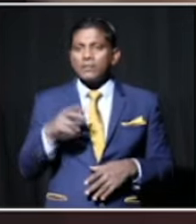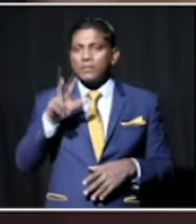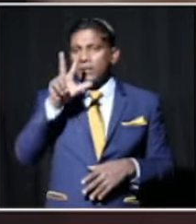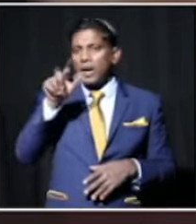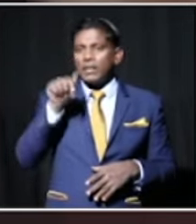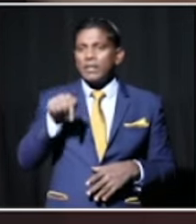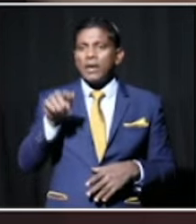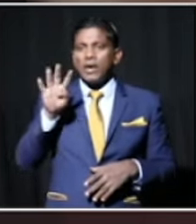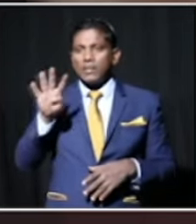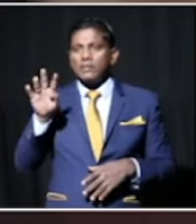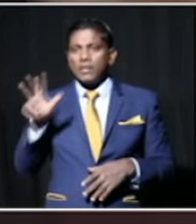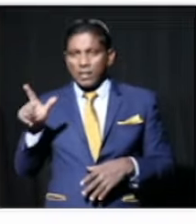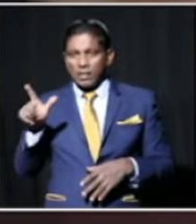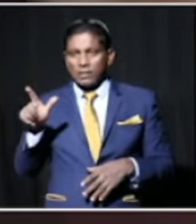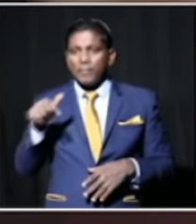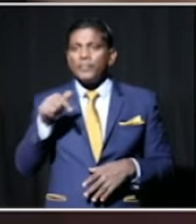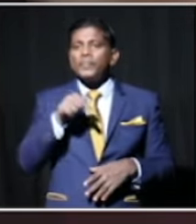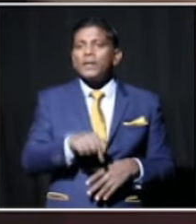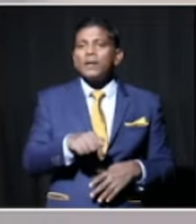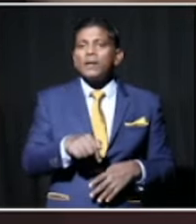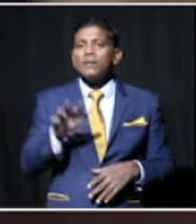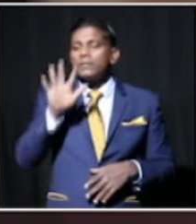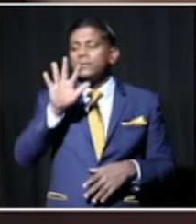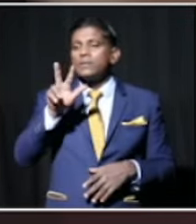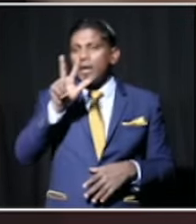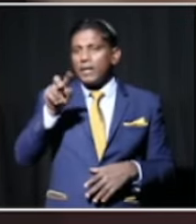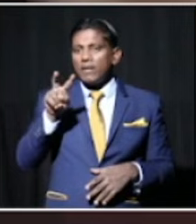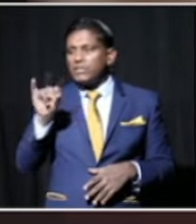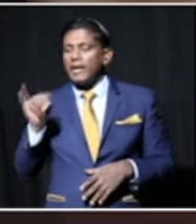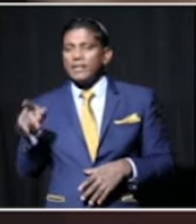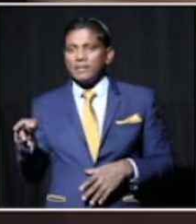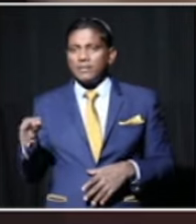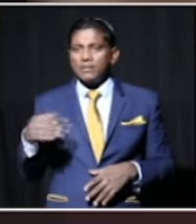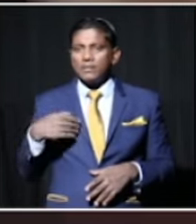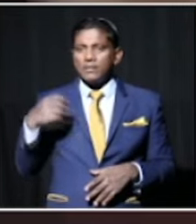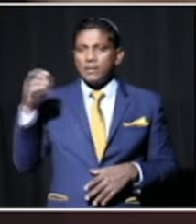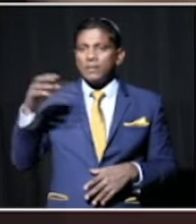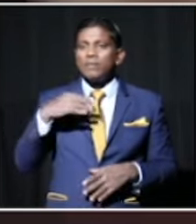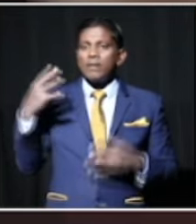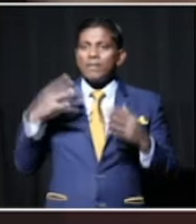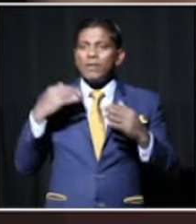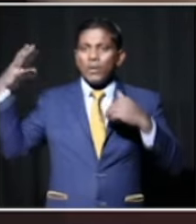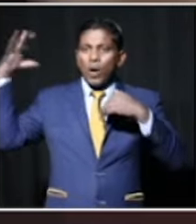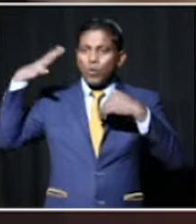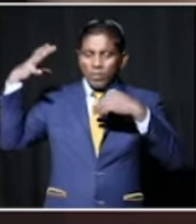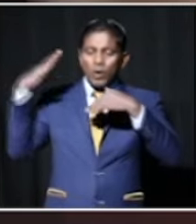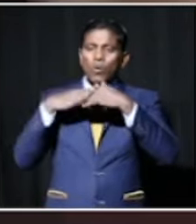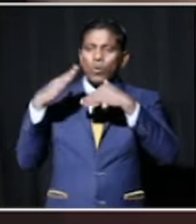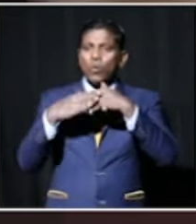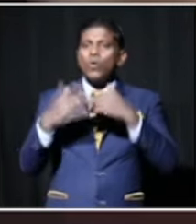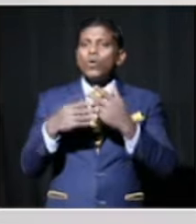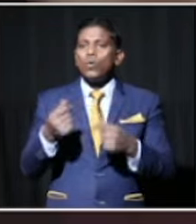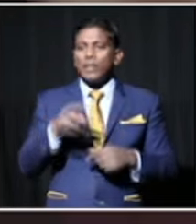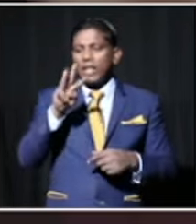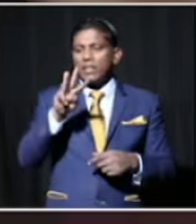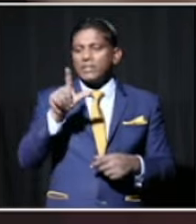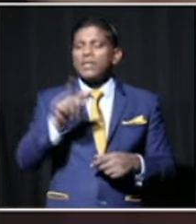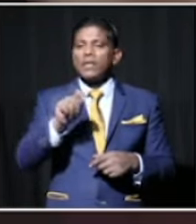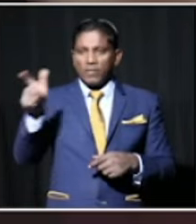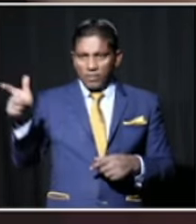සත එතන මේ බලාගාරය කියලාද ගන්න 8.26ට අපි දැනුත් වහලේ මත සූර්ය පැනල වලට ලංකාවේ හදන ඕනම එක්කෙනෙක්ට රුපියල් 37ක් ගෙවනවා